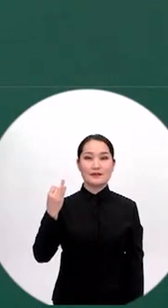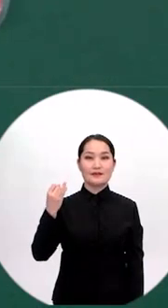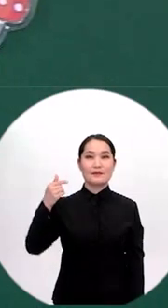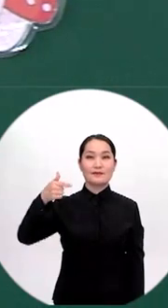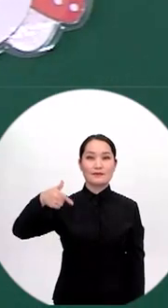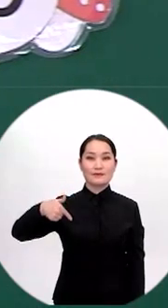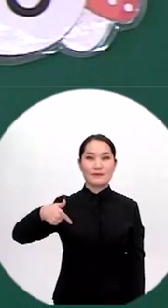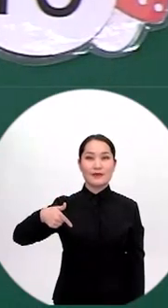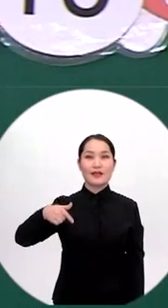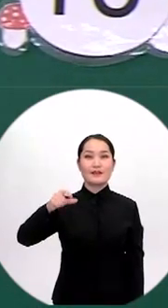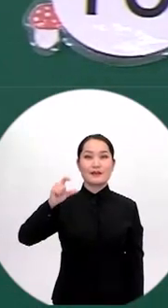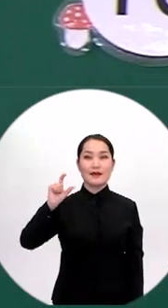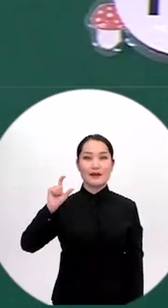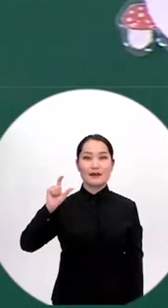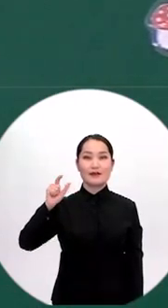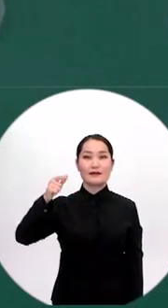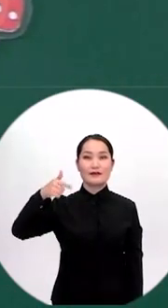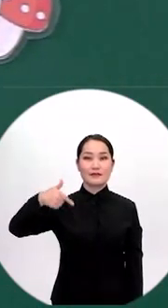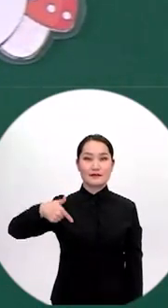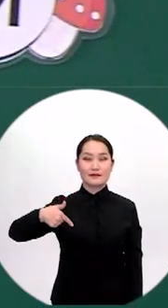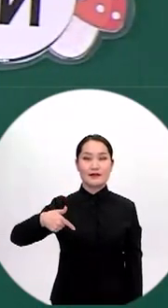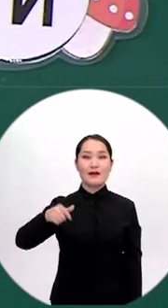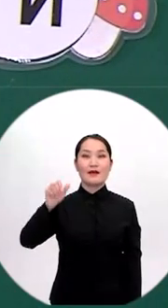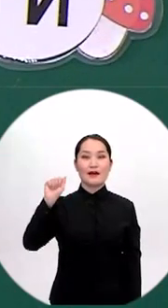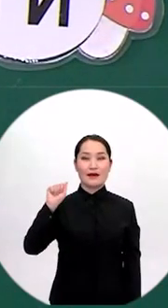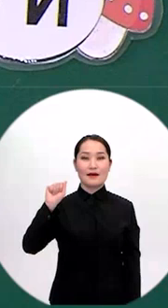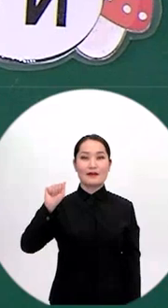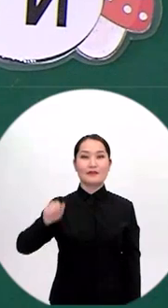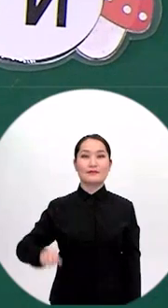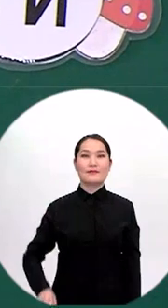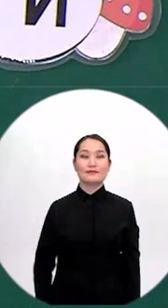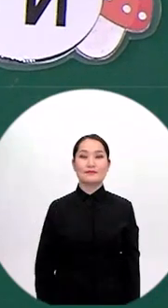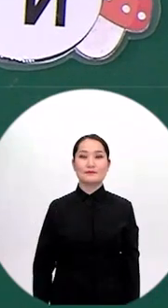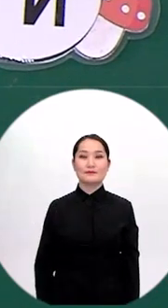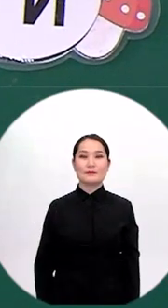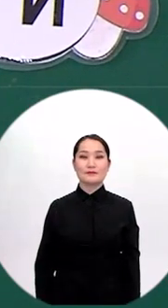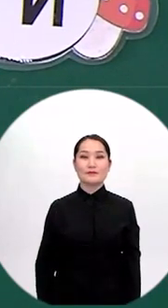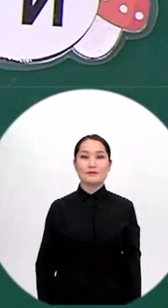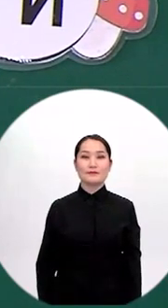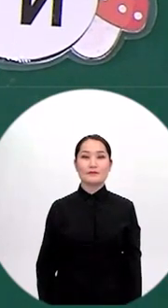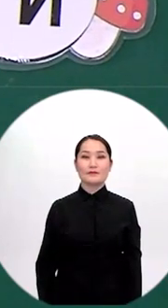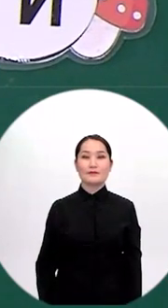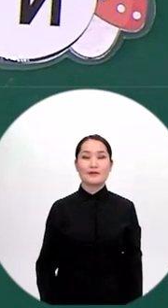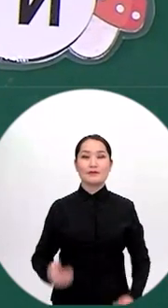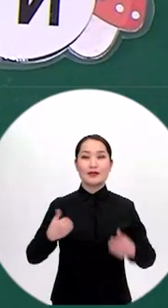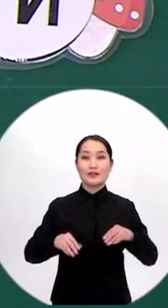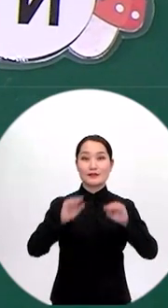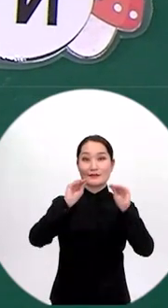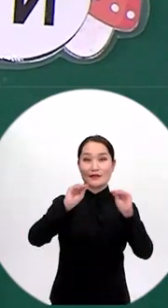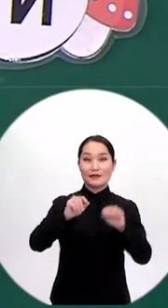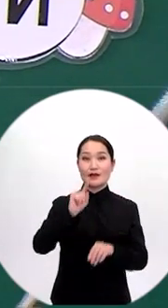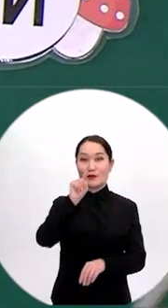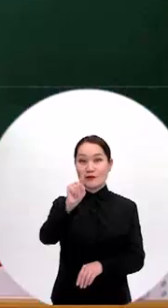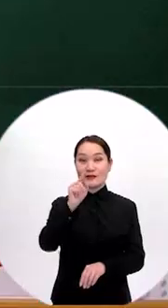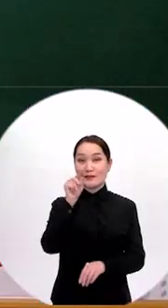Ки. Ке. Ка. За, багшихаа заасны дагуу бие даагад